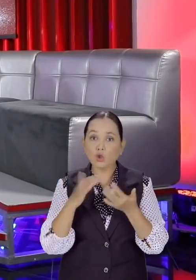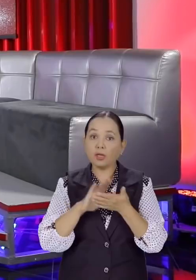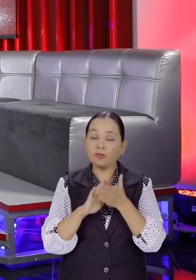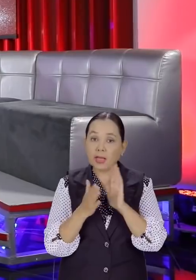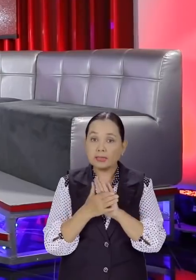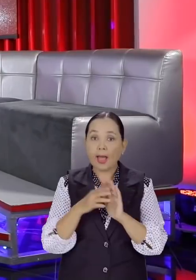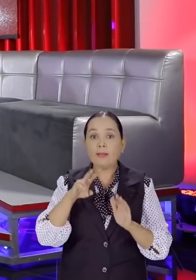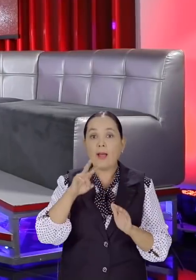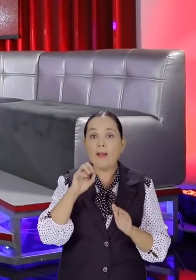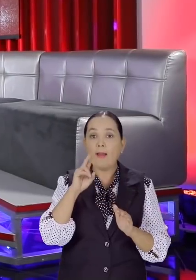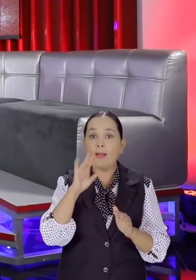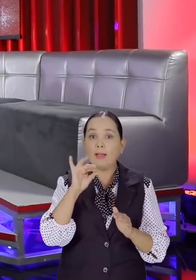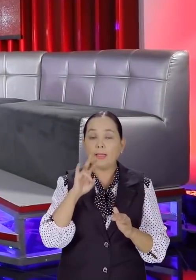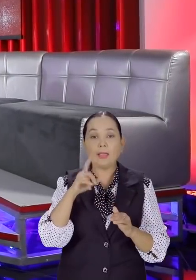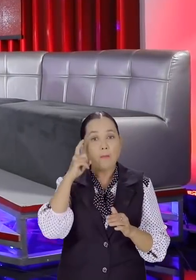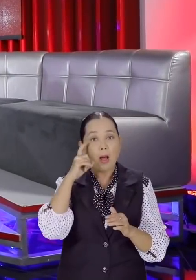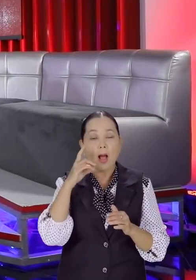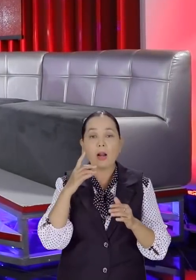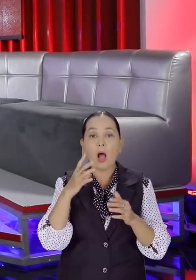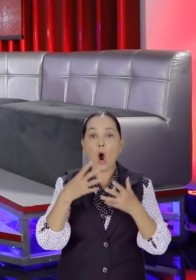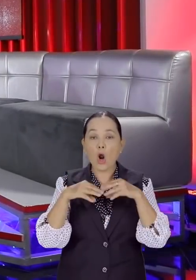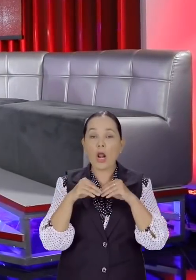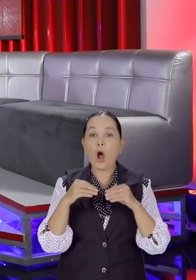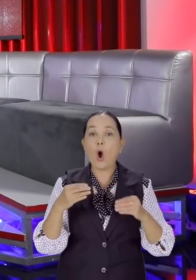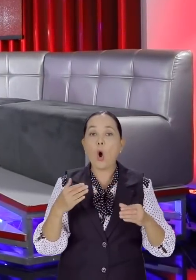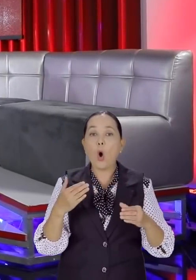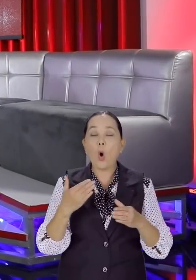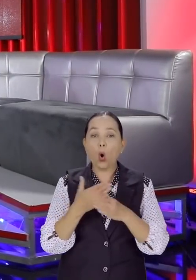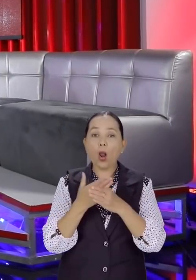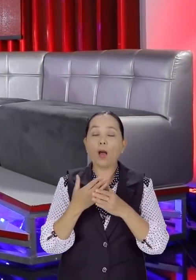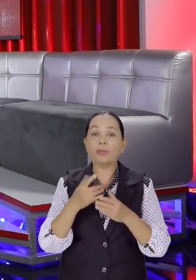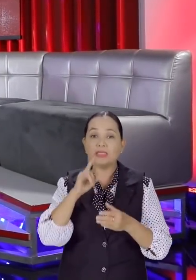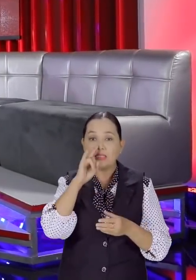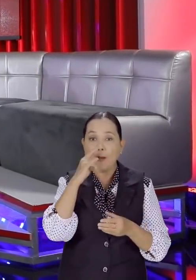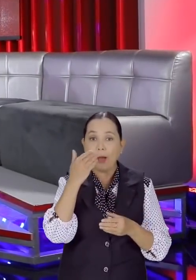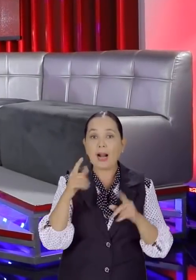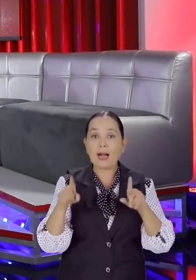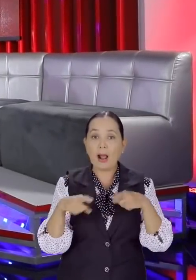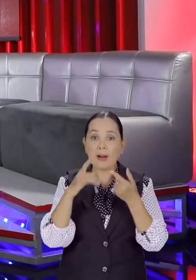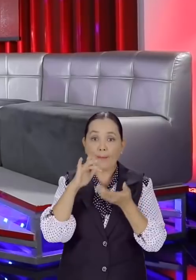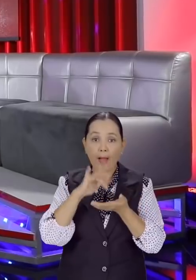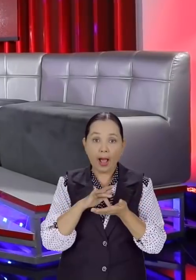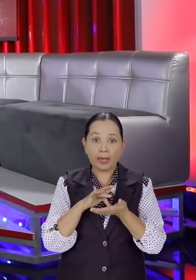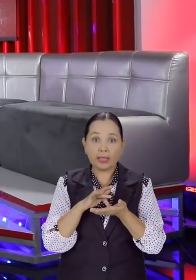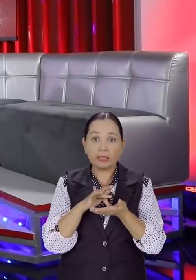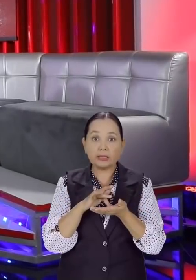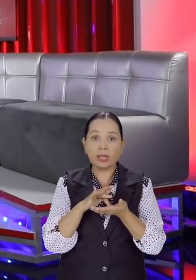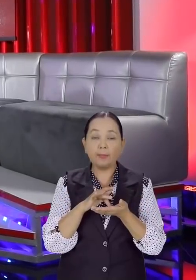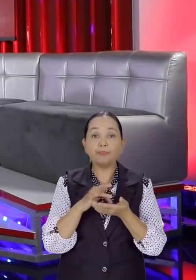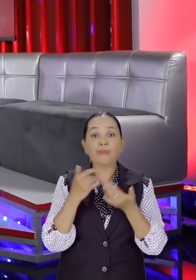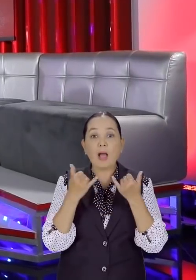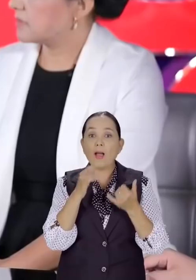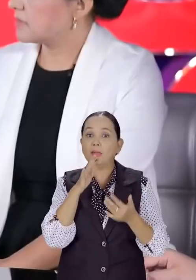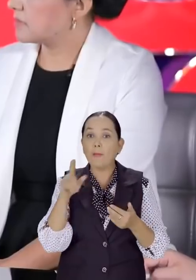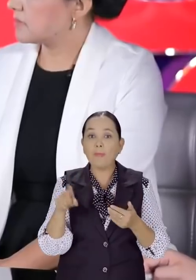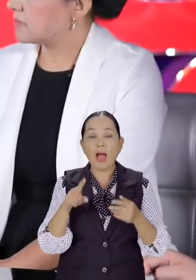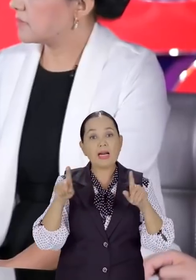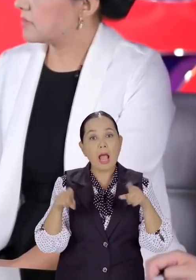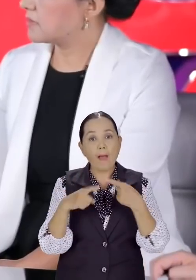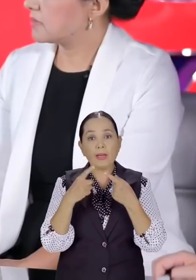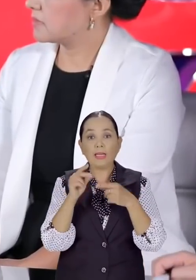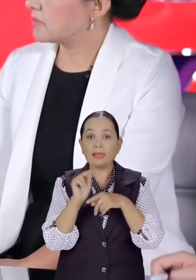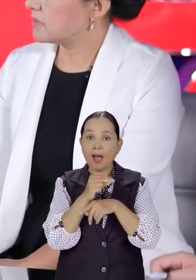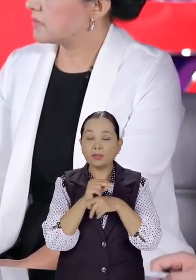vaziyatda. Lekin biz mahalla va oilani qo'llab-quvvatlash vazirligiga Samarqanddagi reabilitatsiya markazida ayni payt